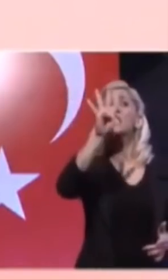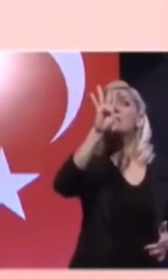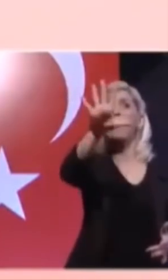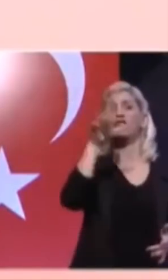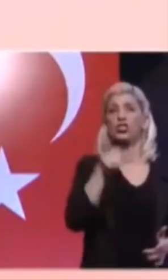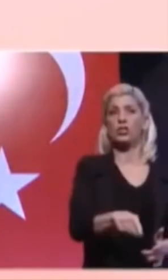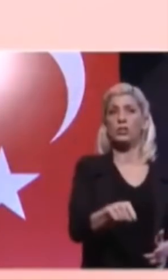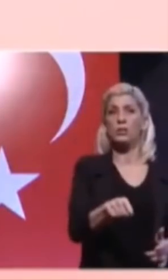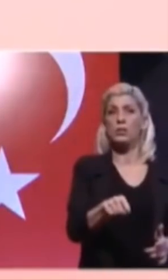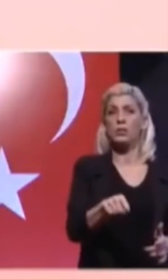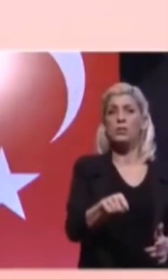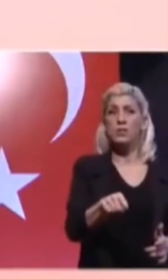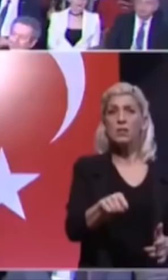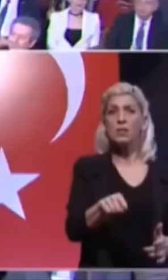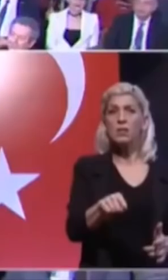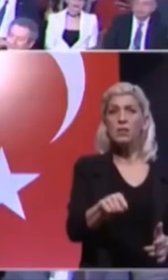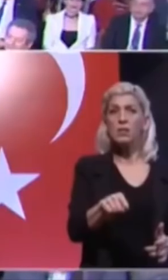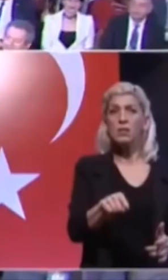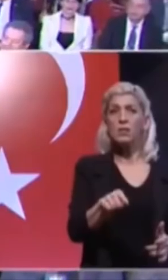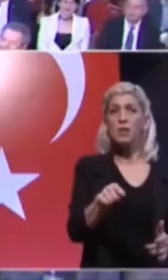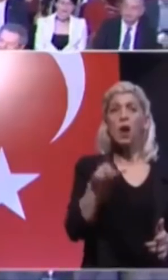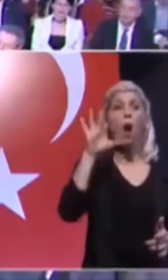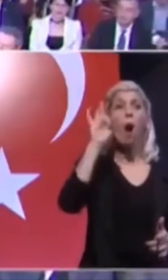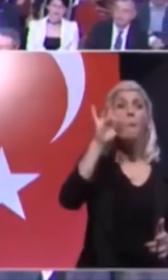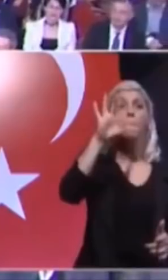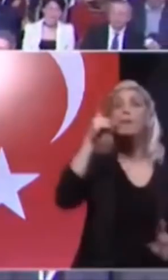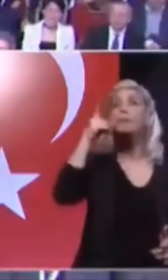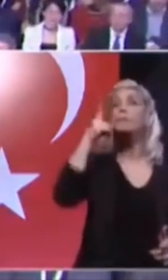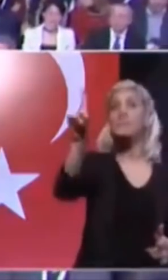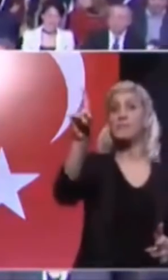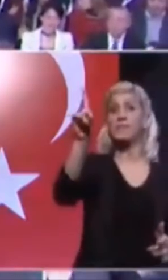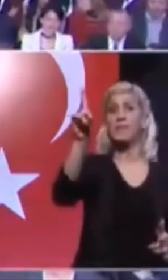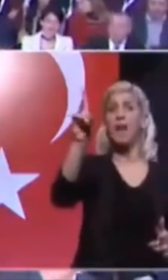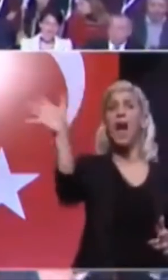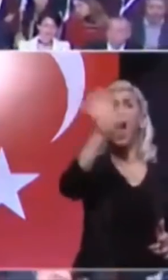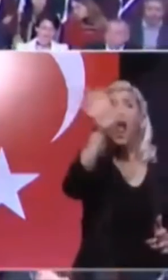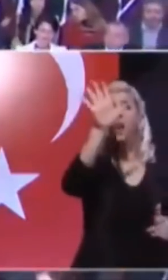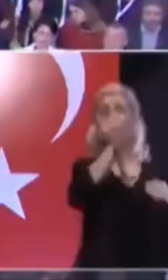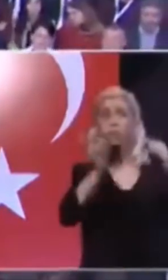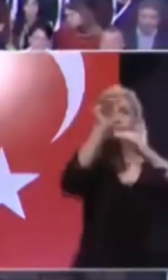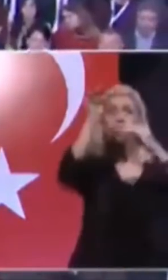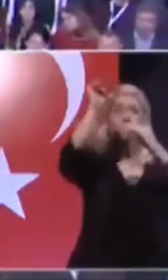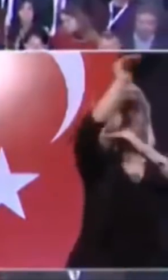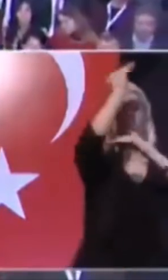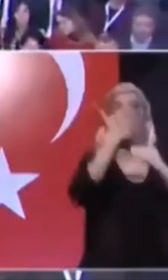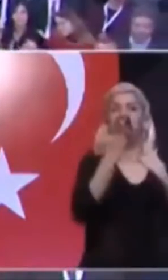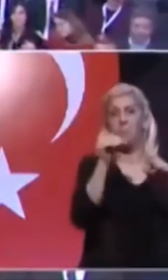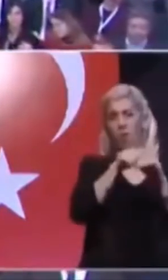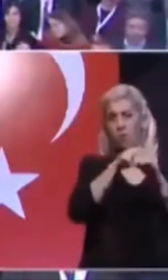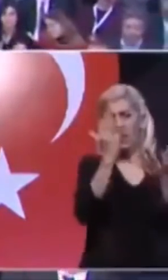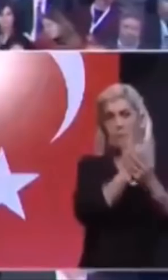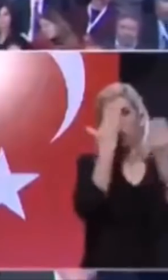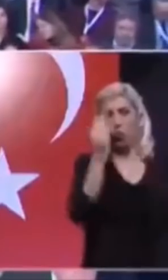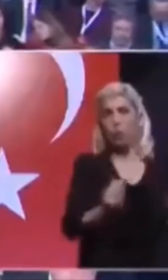ile Cumhuriyet Halk Partisi adayı İmamoğlu seçimi kazanmıştır. O da buradadır.